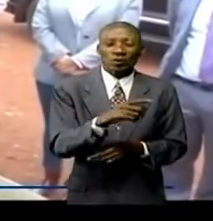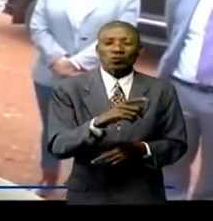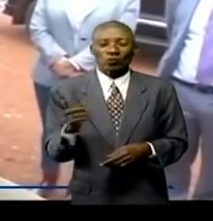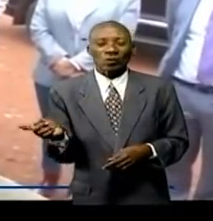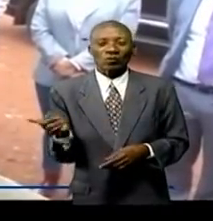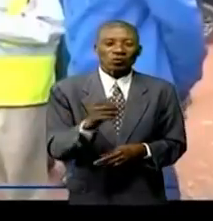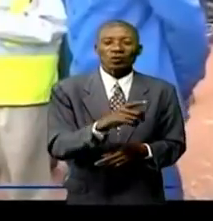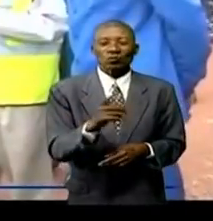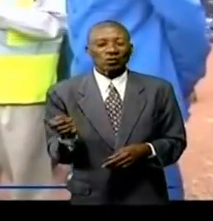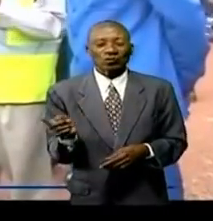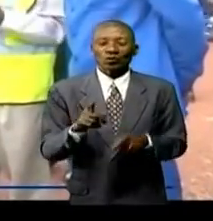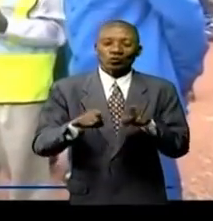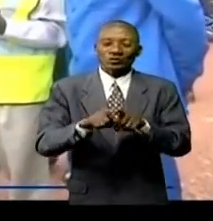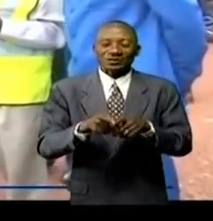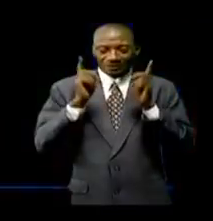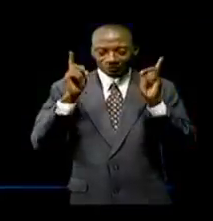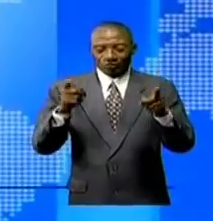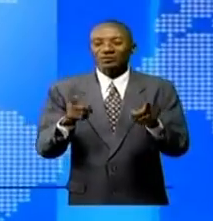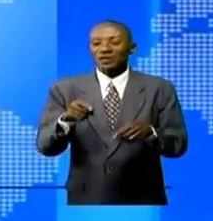de transport en commun.